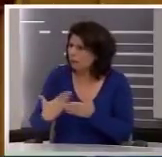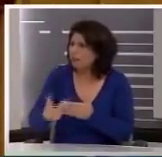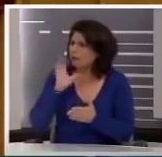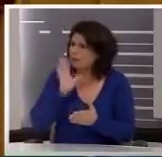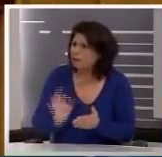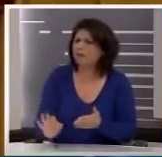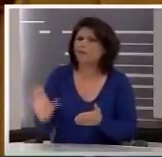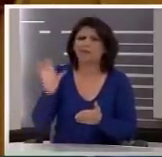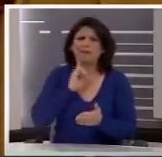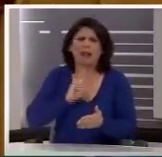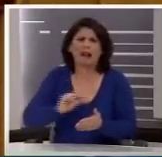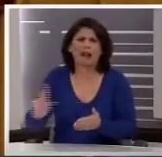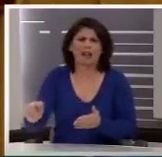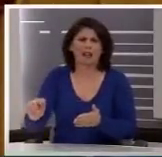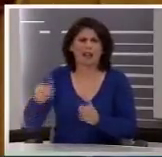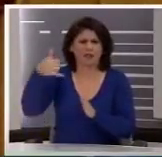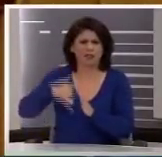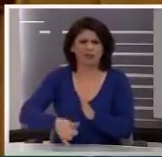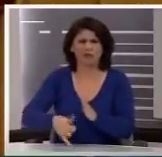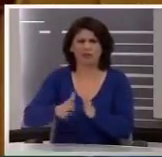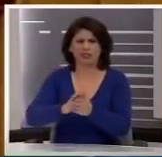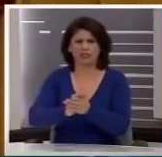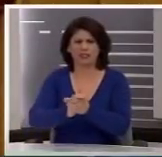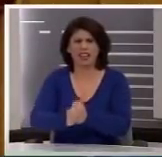και αποτυγμένη στα ίδια διέξοδα.